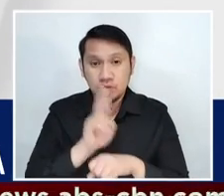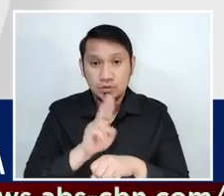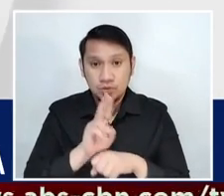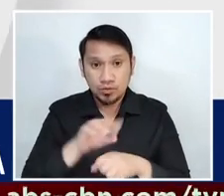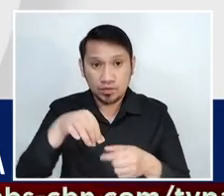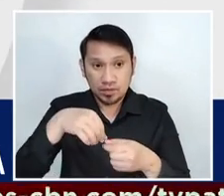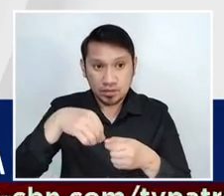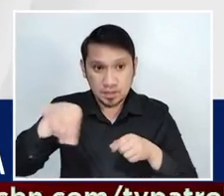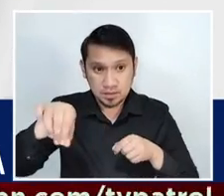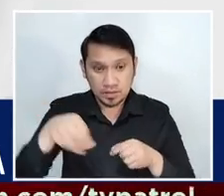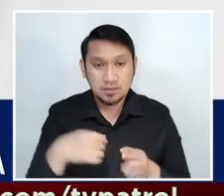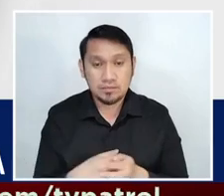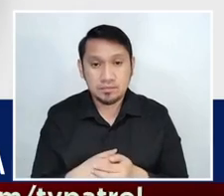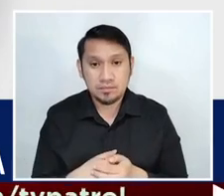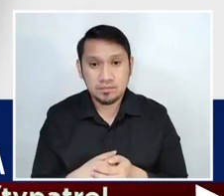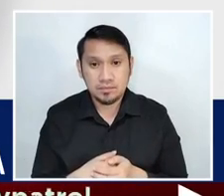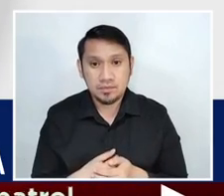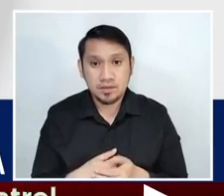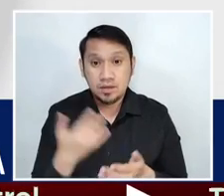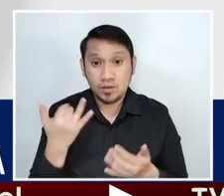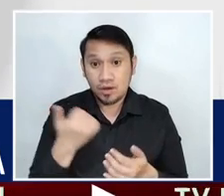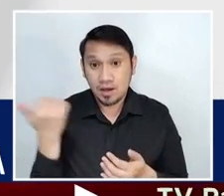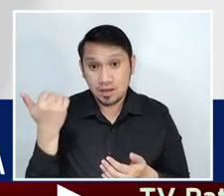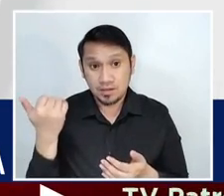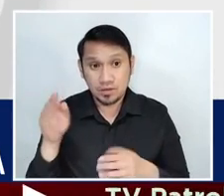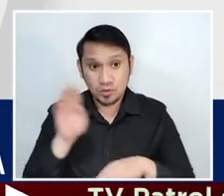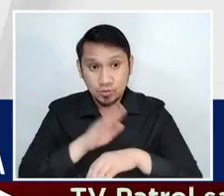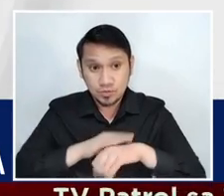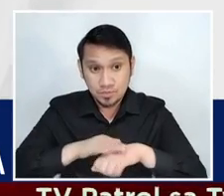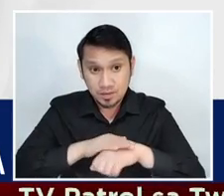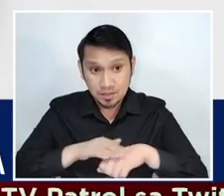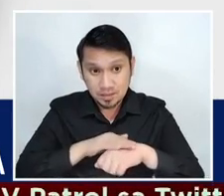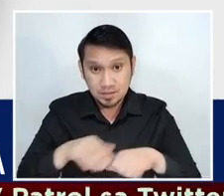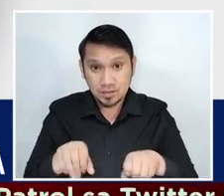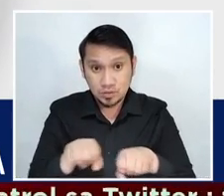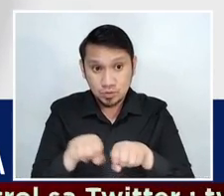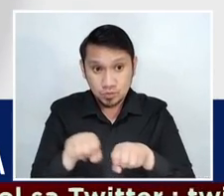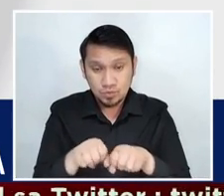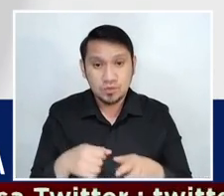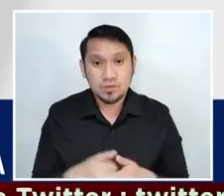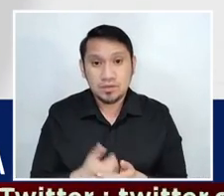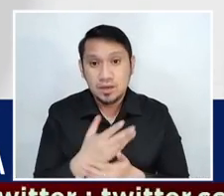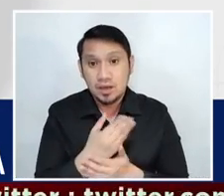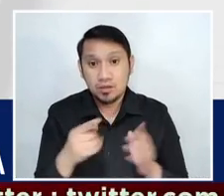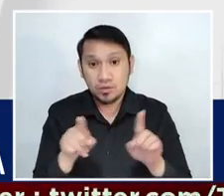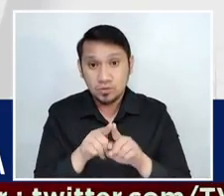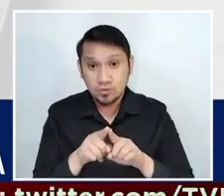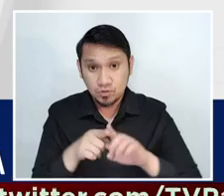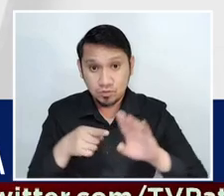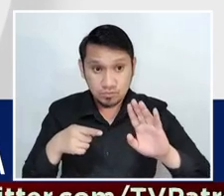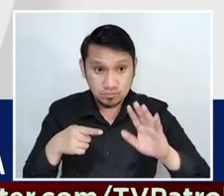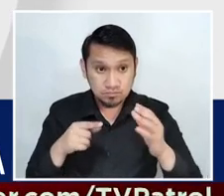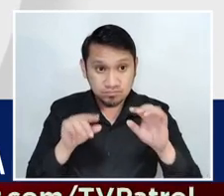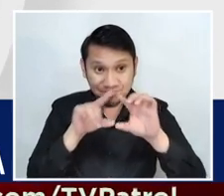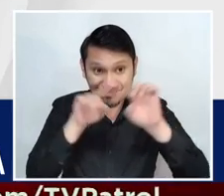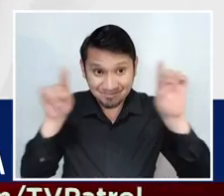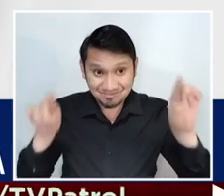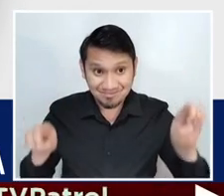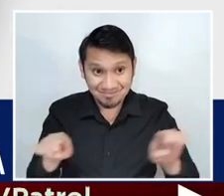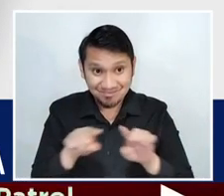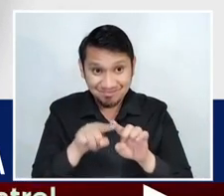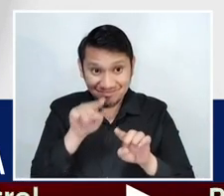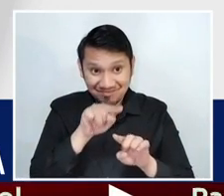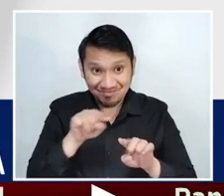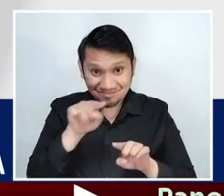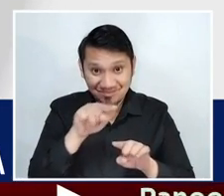tape. Pinapanlinis na sapatos ng isa pa ang 500 piso. Habang binutasan naman ng isa ang 1,000 pisong papel matapos